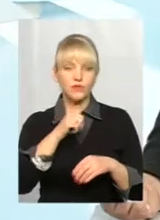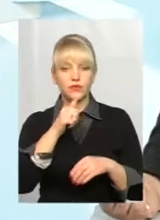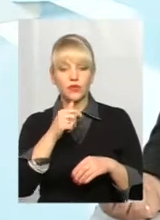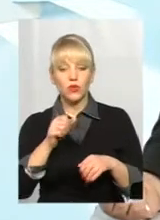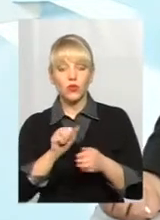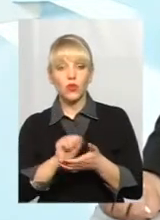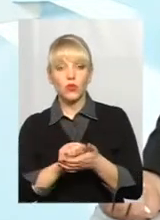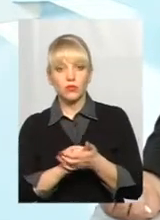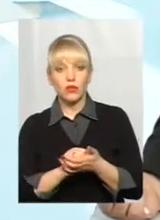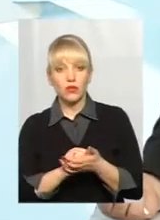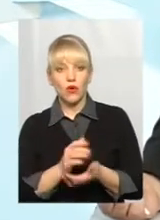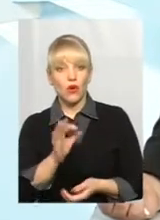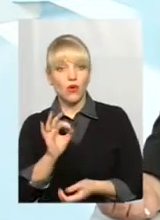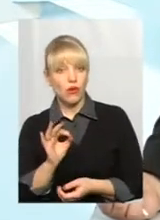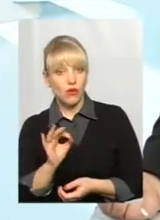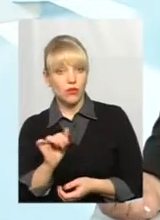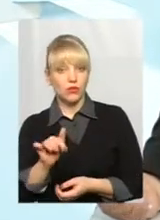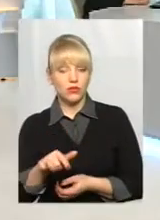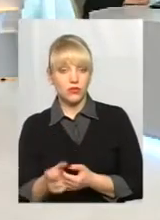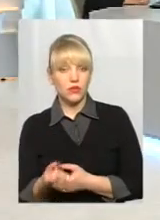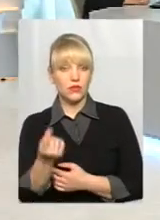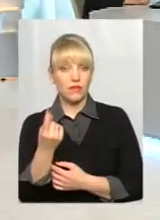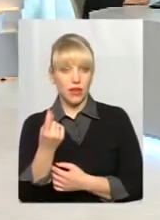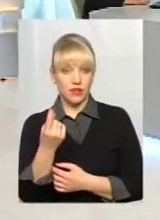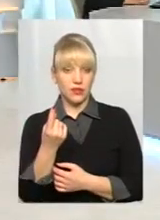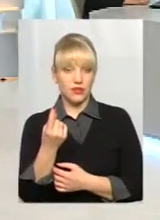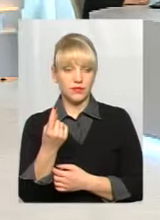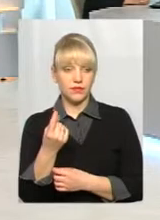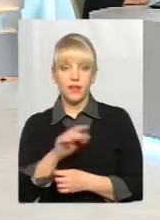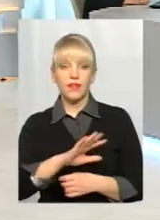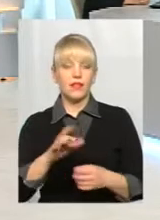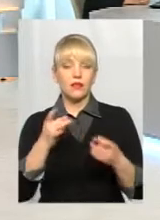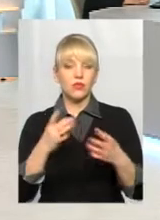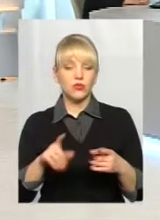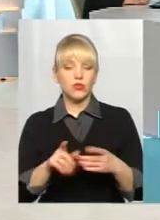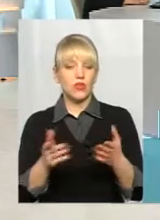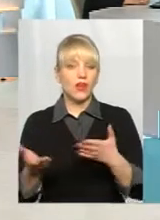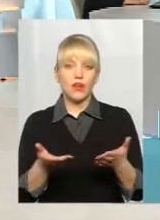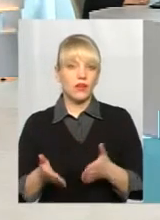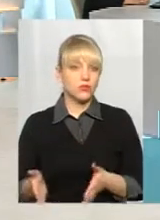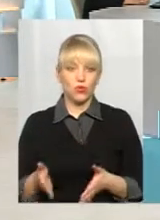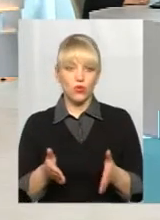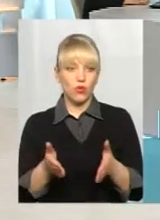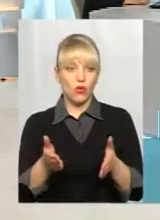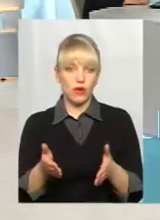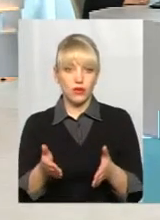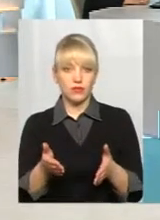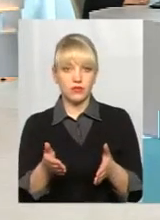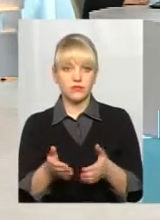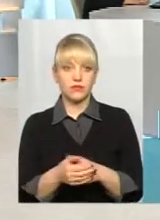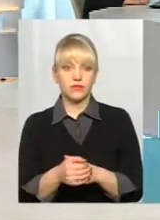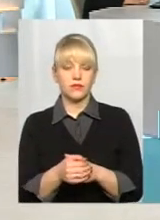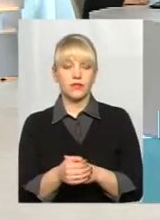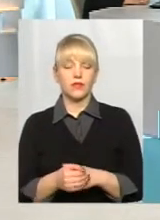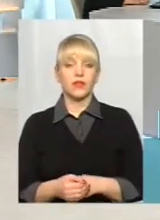Опа, там виявляється, це не просто якась дорога, це, ну,